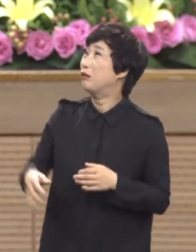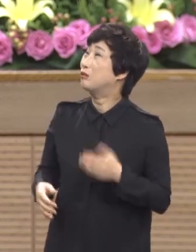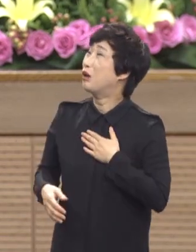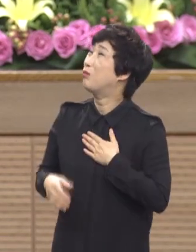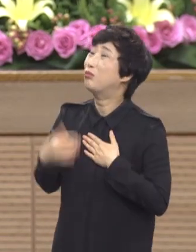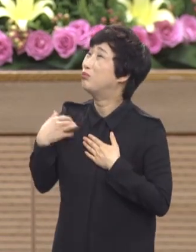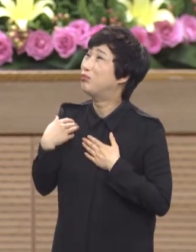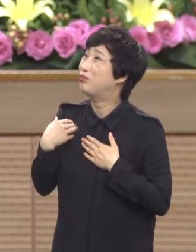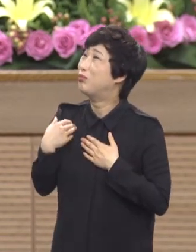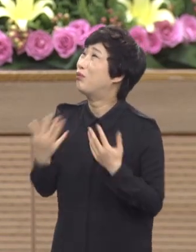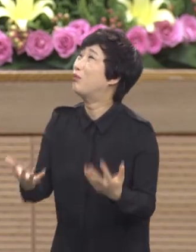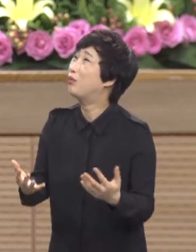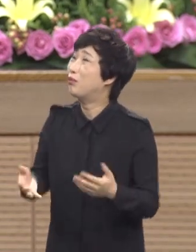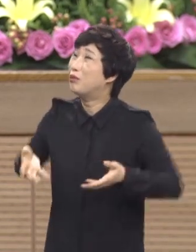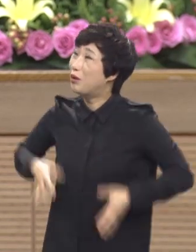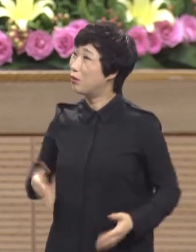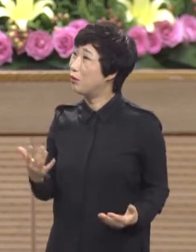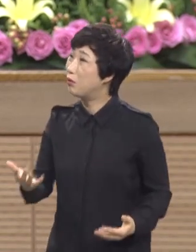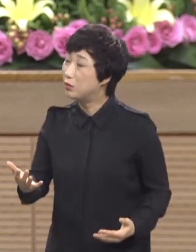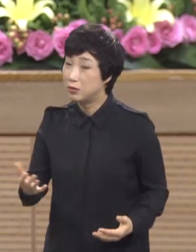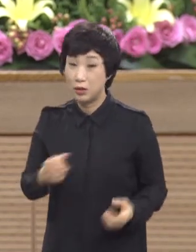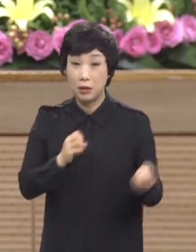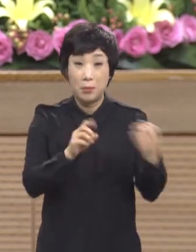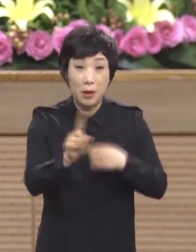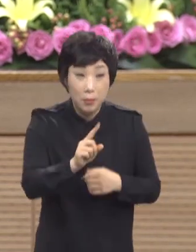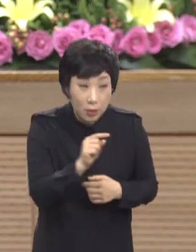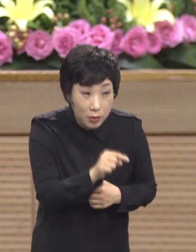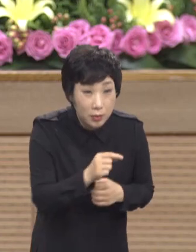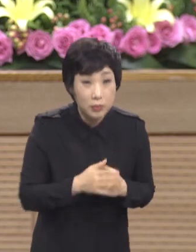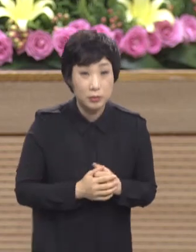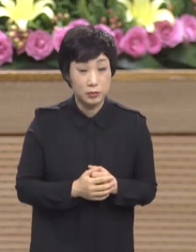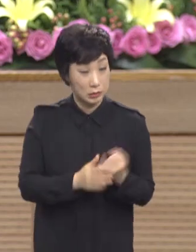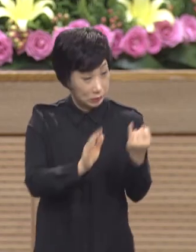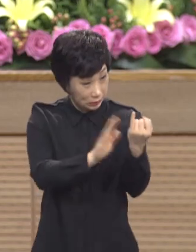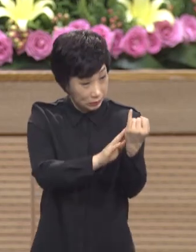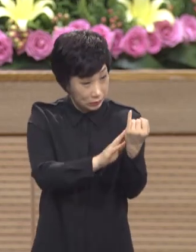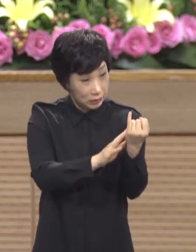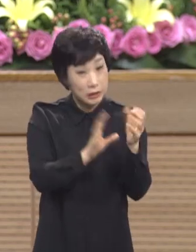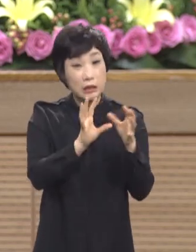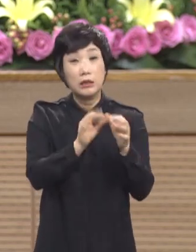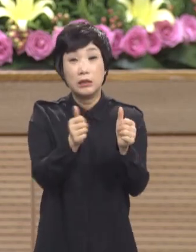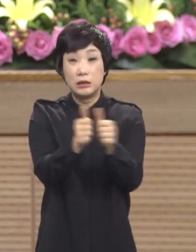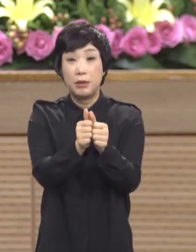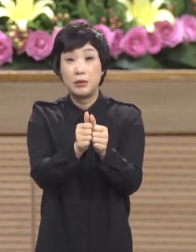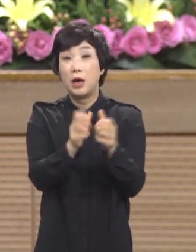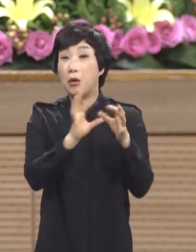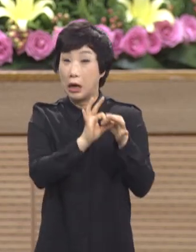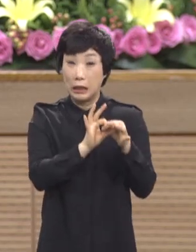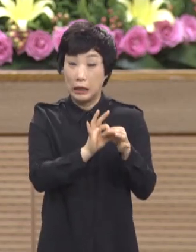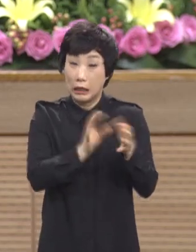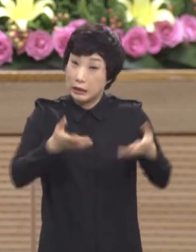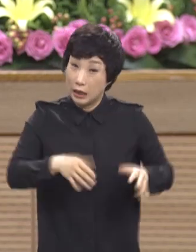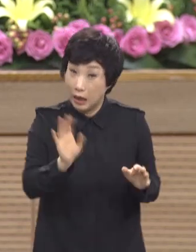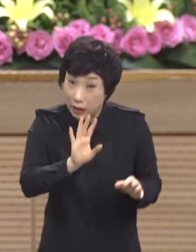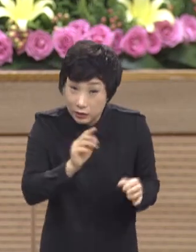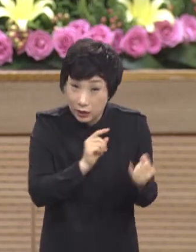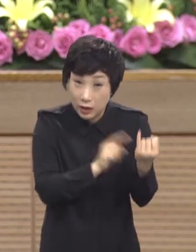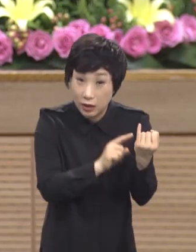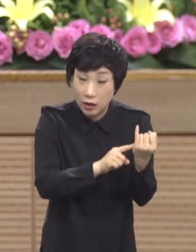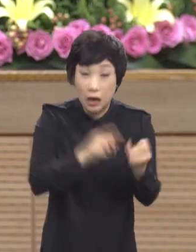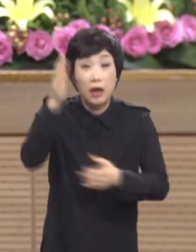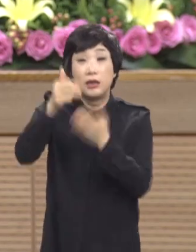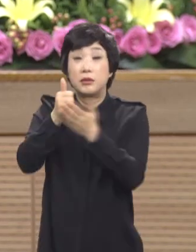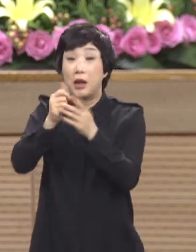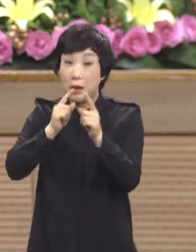응? 그러니까 하는 말씀이, 넌 남자를 통해서 낳는 게 아니야.